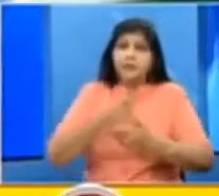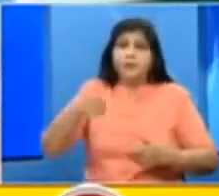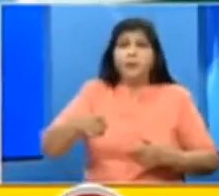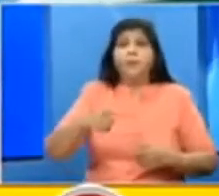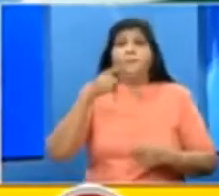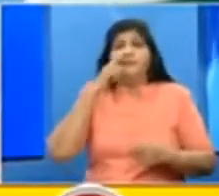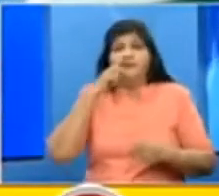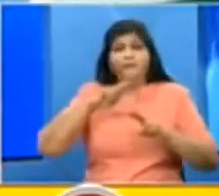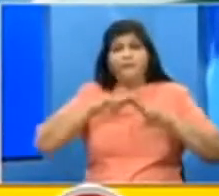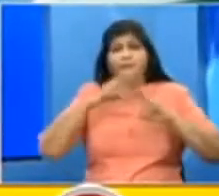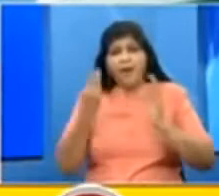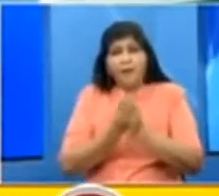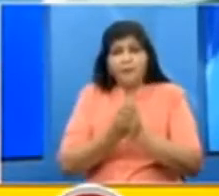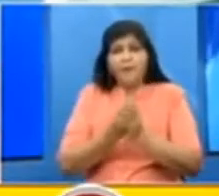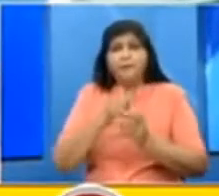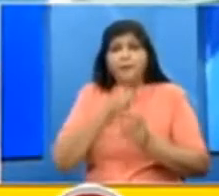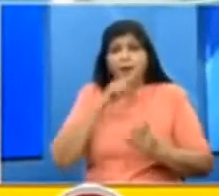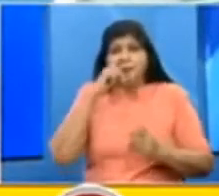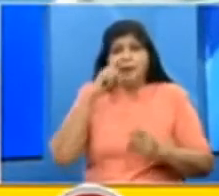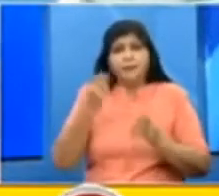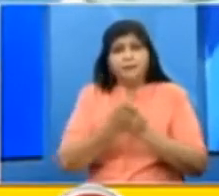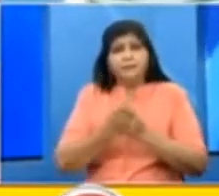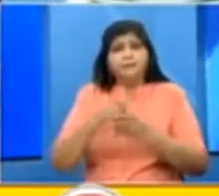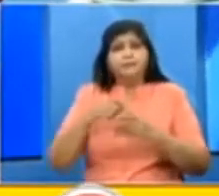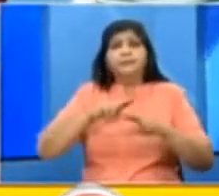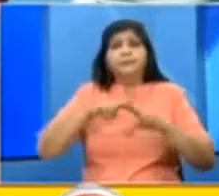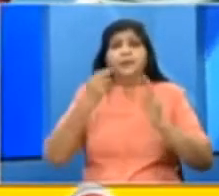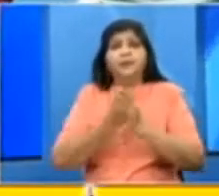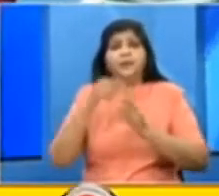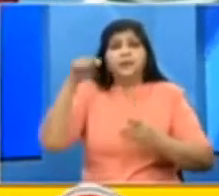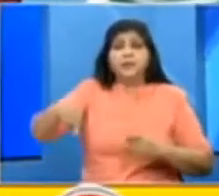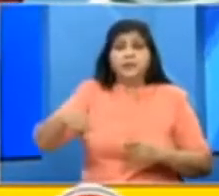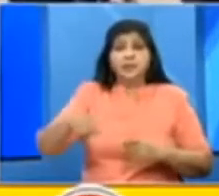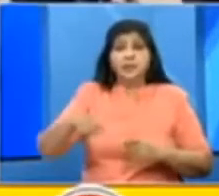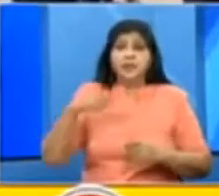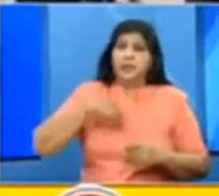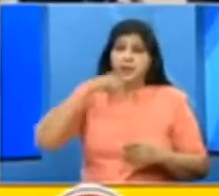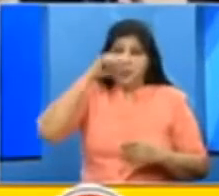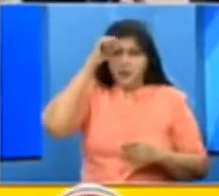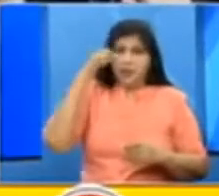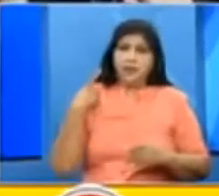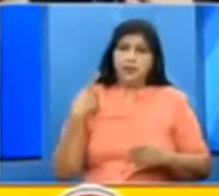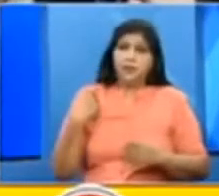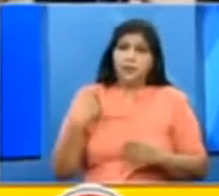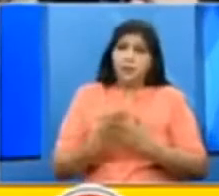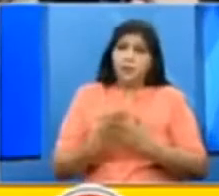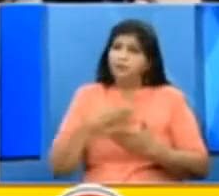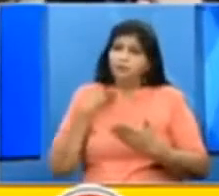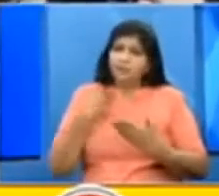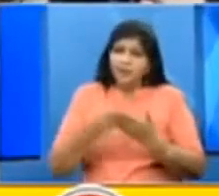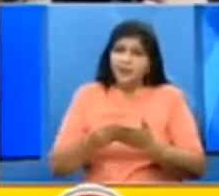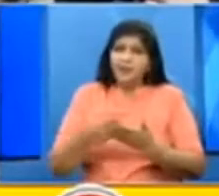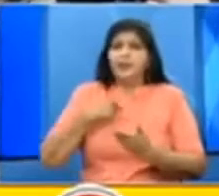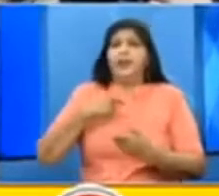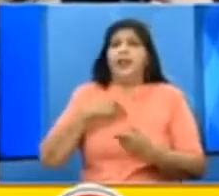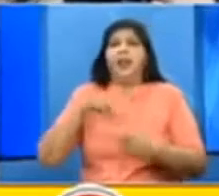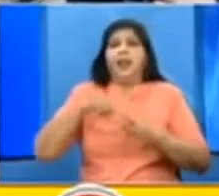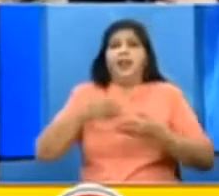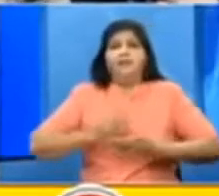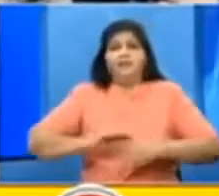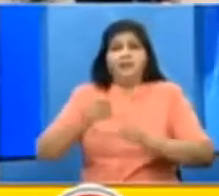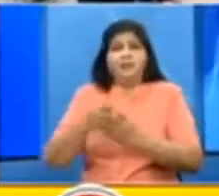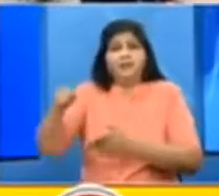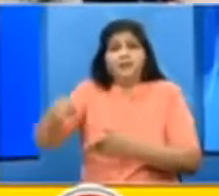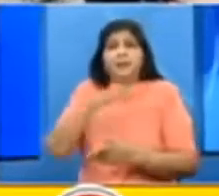माताओं को भी नमन करता हूं जिन्होंने मां भारती के सच्चे सपूतों को जन्म दिया। मेरा देश